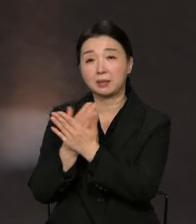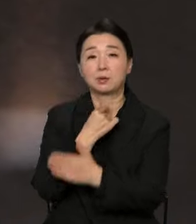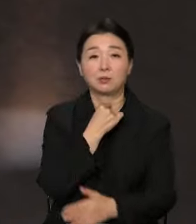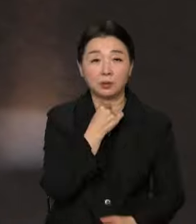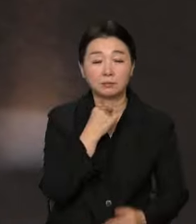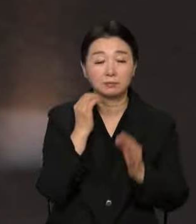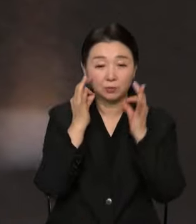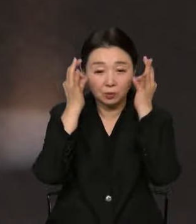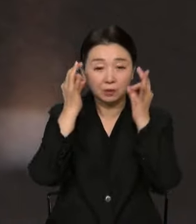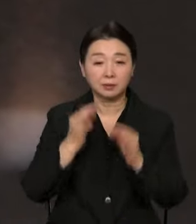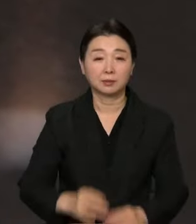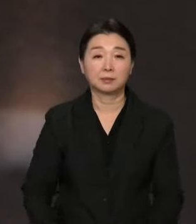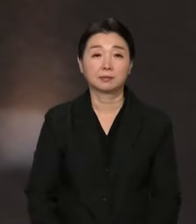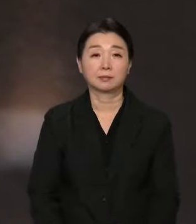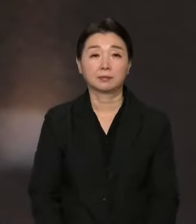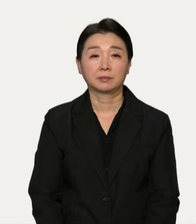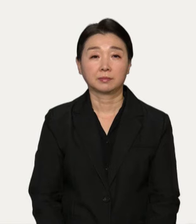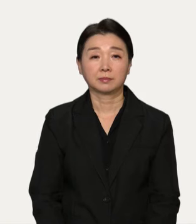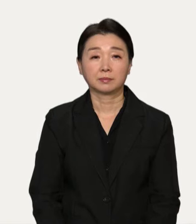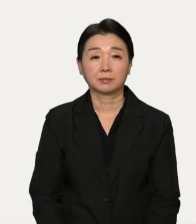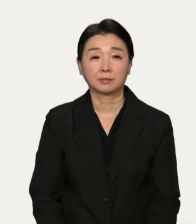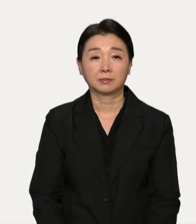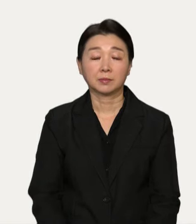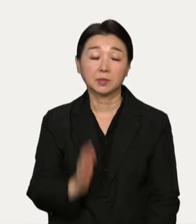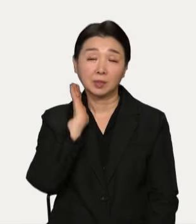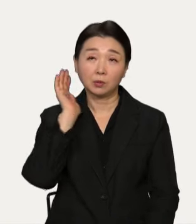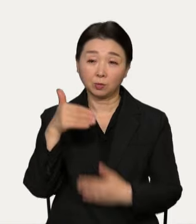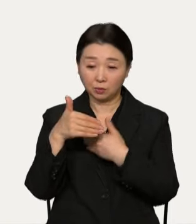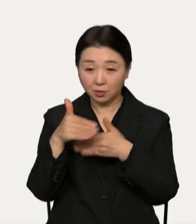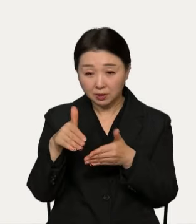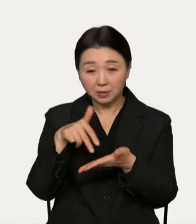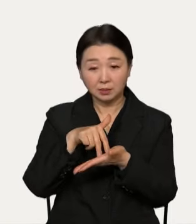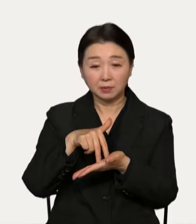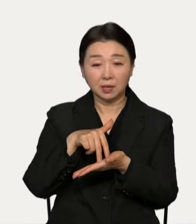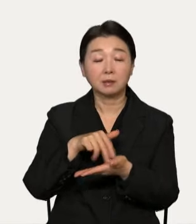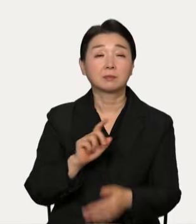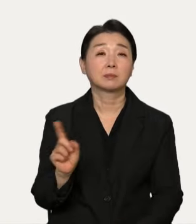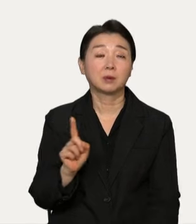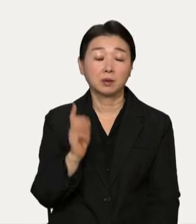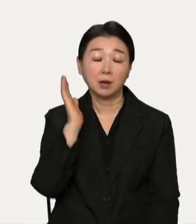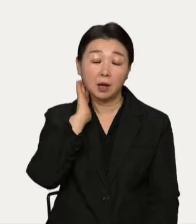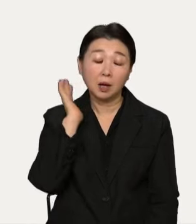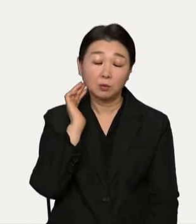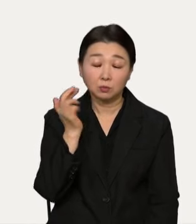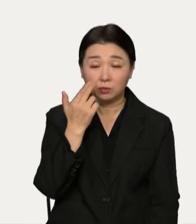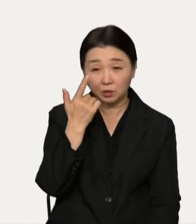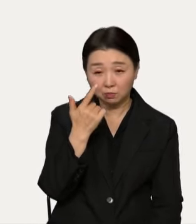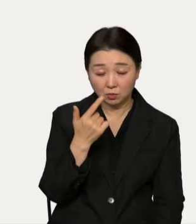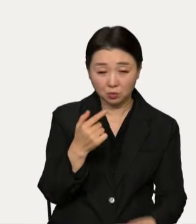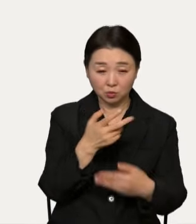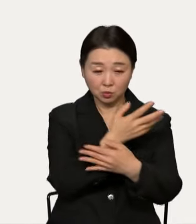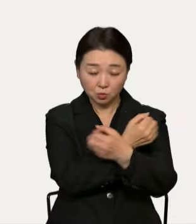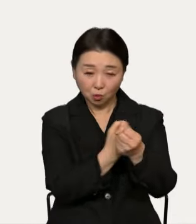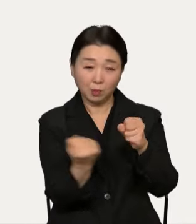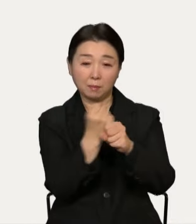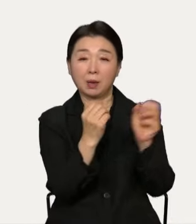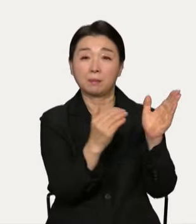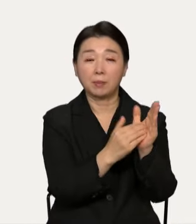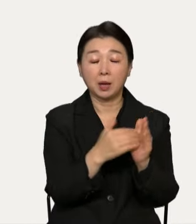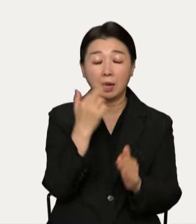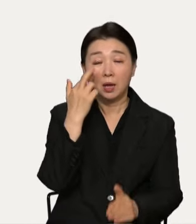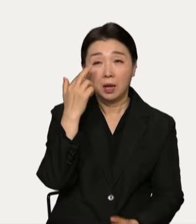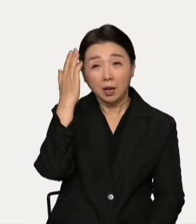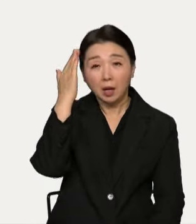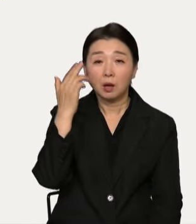발전시키고자 노력 중이라고 말했습니다. 대통령실 관계자는 한미 동맹이 완전히 복원되고 한미일 협력